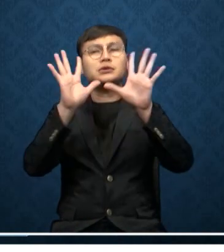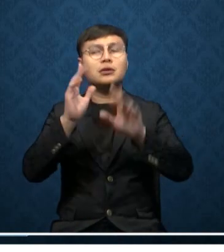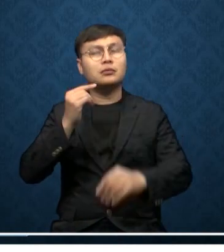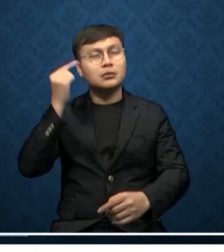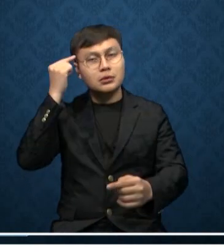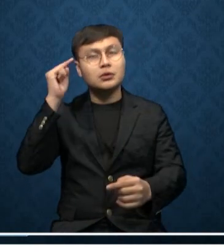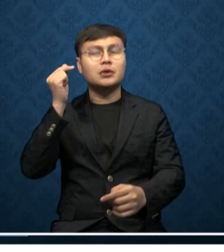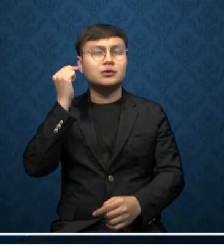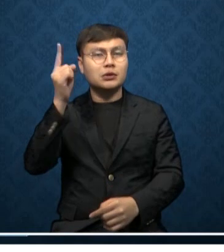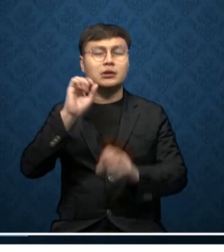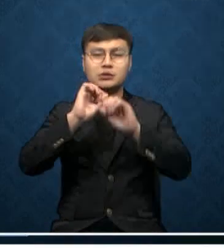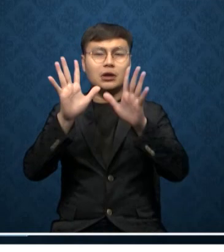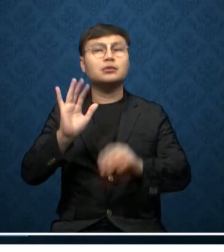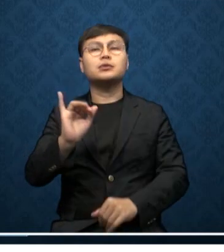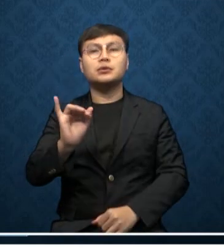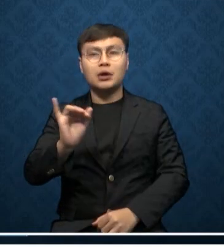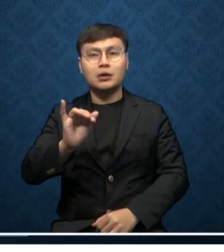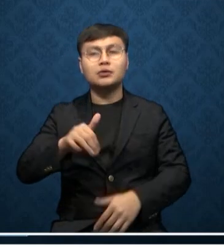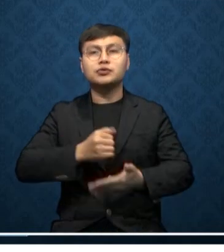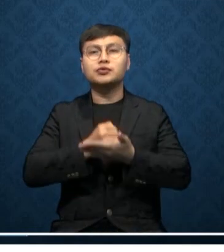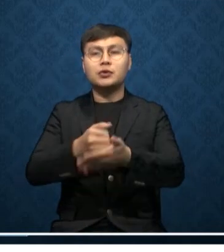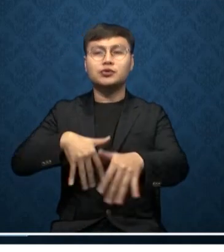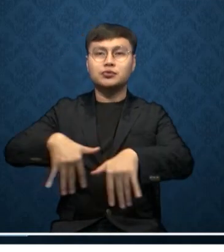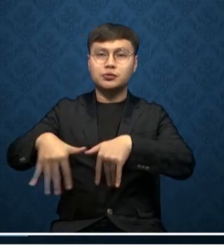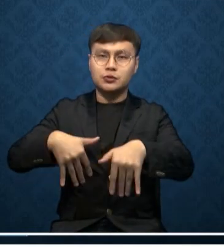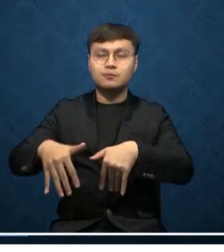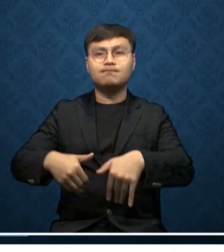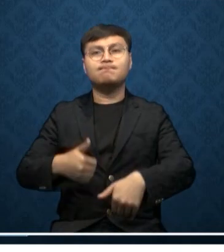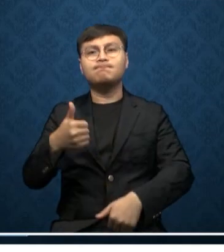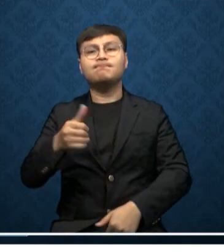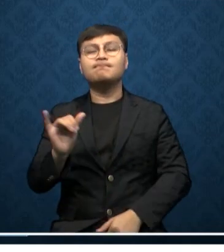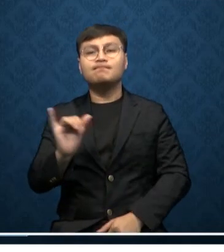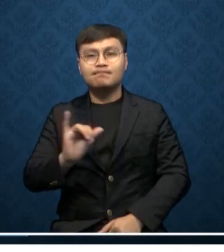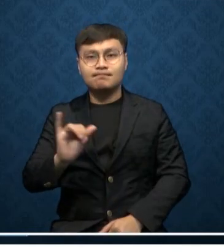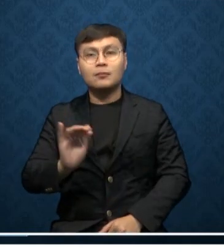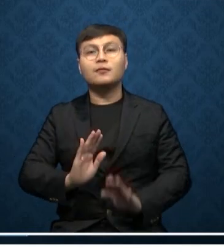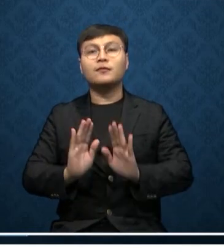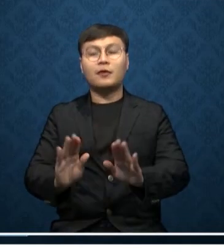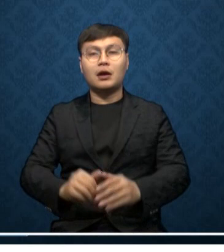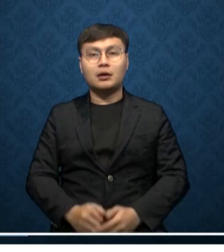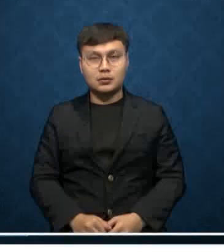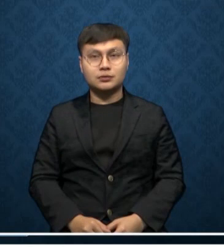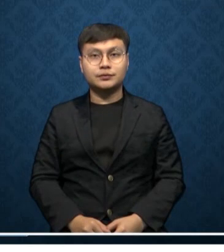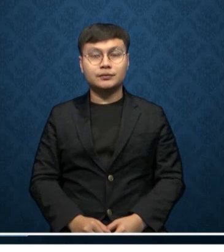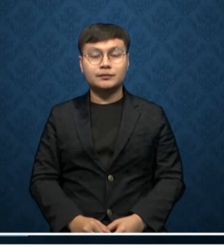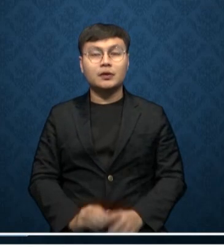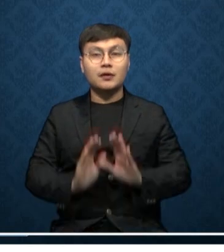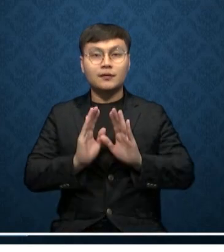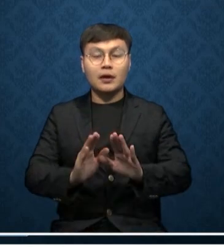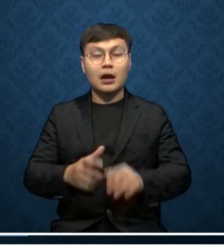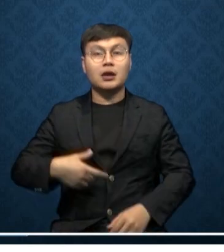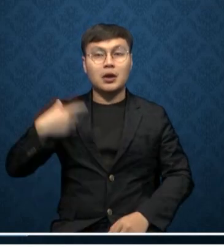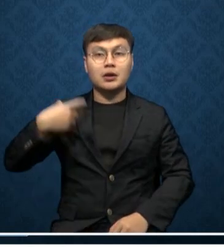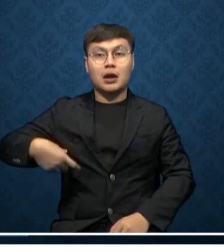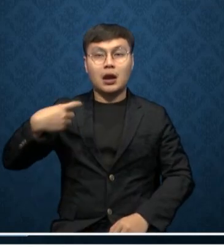ใจที่ชัดเจนที่จะช่วยประชาชนได้อย่างอย่างดีนะครับต้องฝากไว้ถัดมาคือเรื่องการจัดหาทนายความ